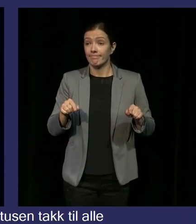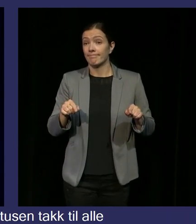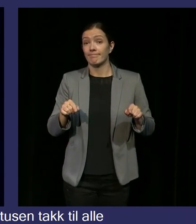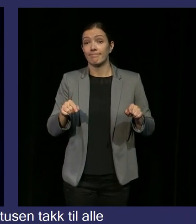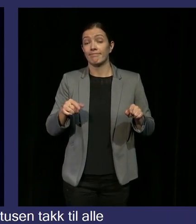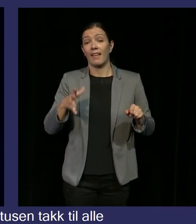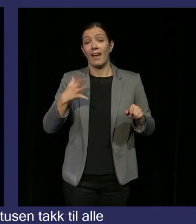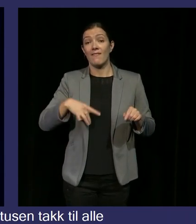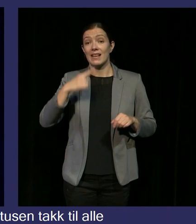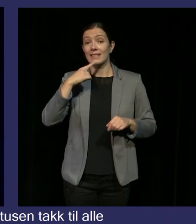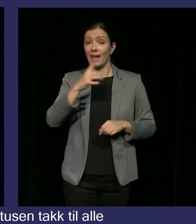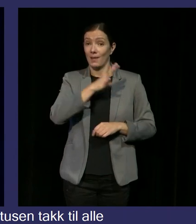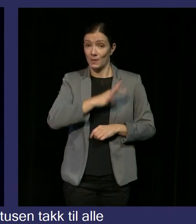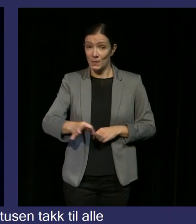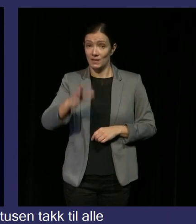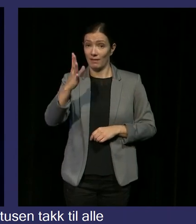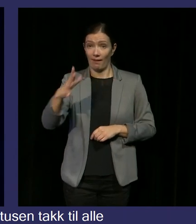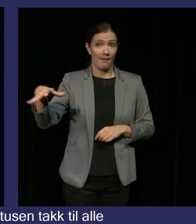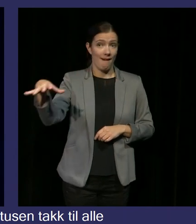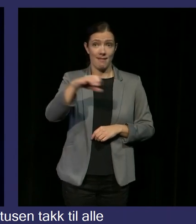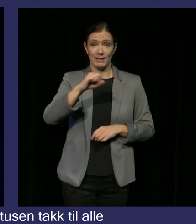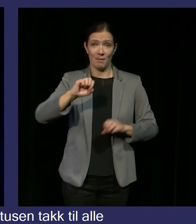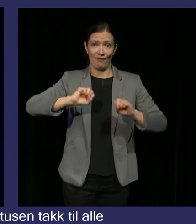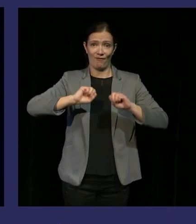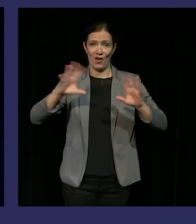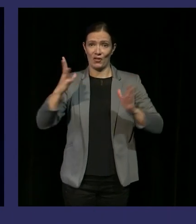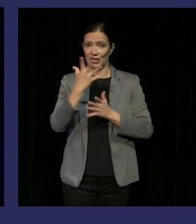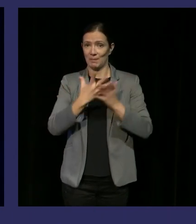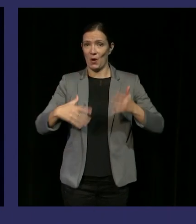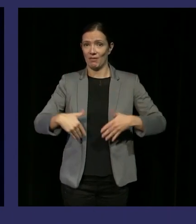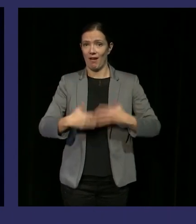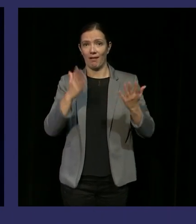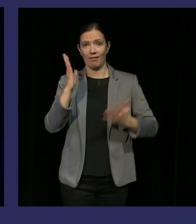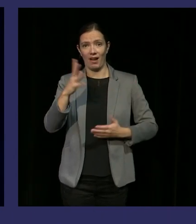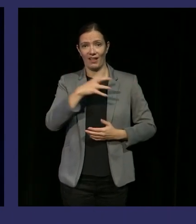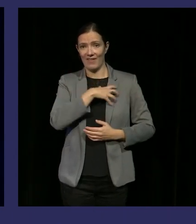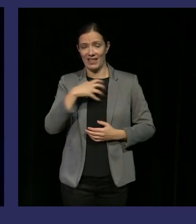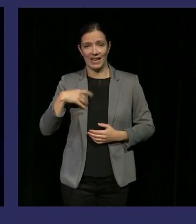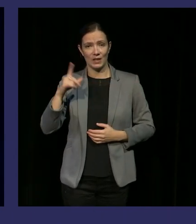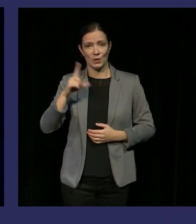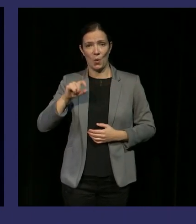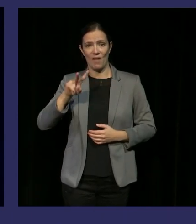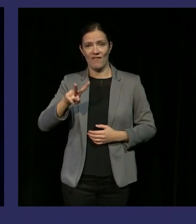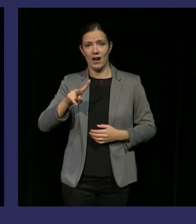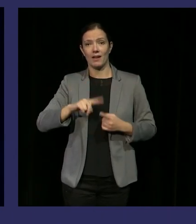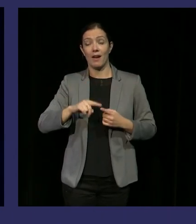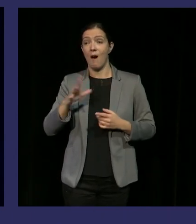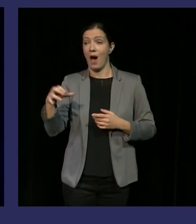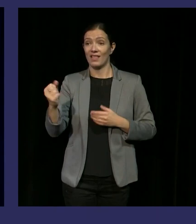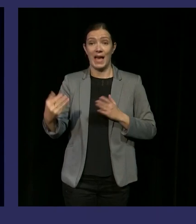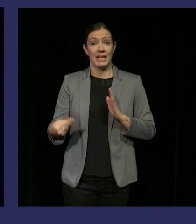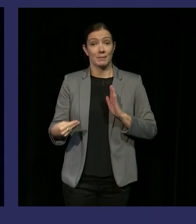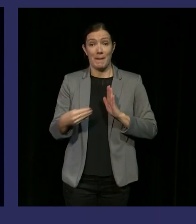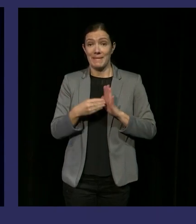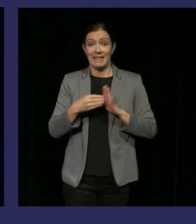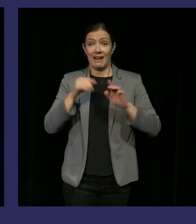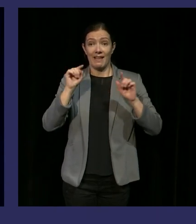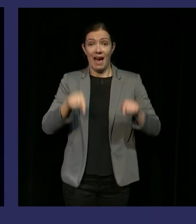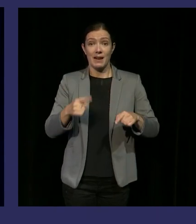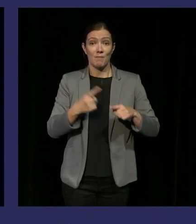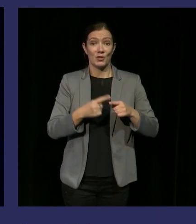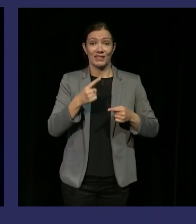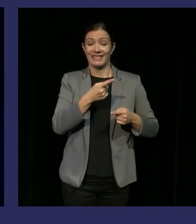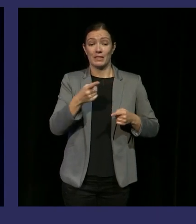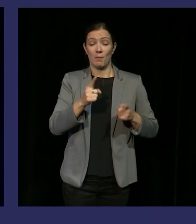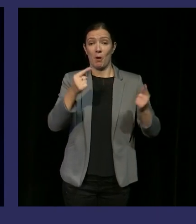det bare å si tusen takk til alle for en flott språkdag. Takk til Fredrik Solvang, takk til alle bidragsytere og